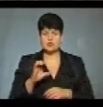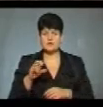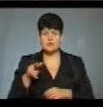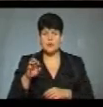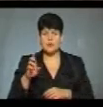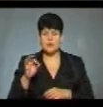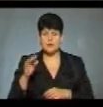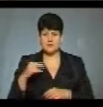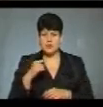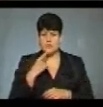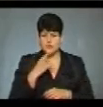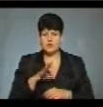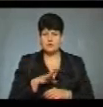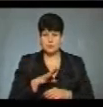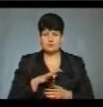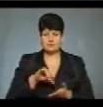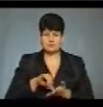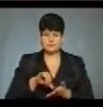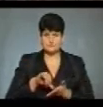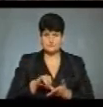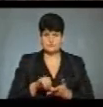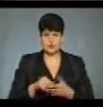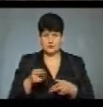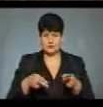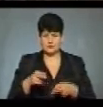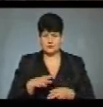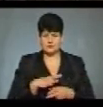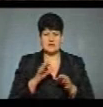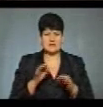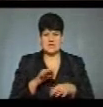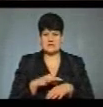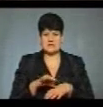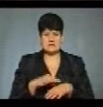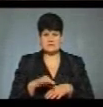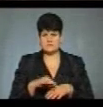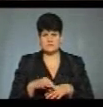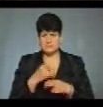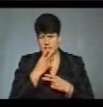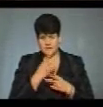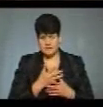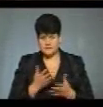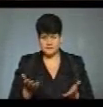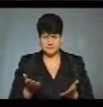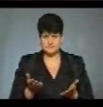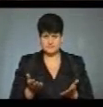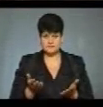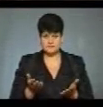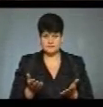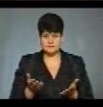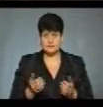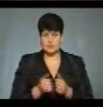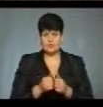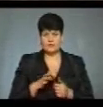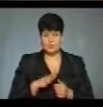Мидло каже, був під час розтину тіла. Ніяких слідів насильства абсолютно ми не побачили там ніяких. При ньому був